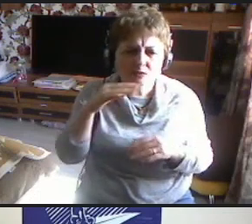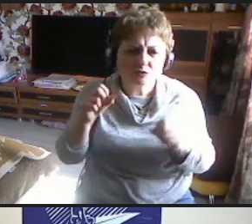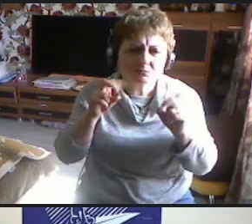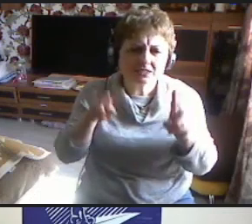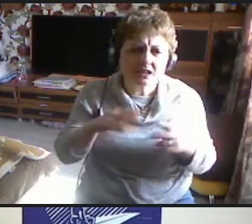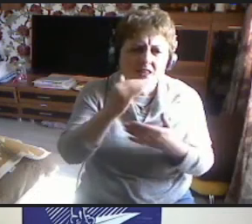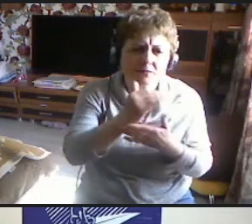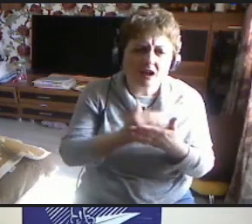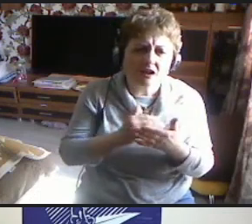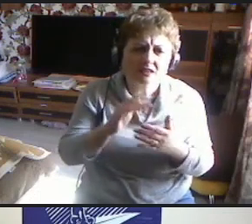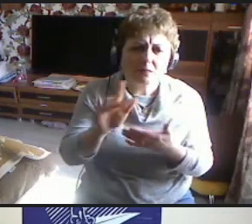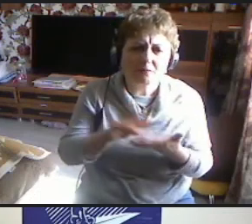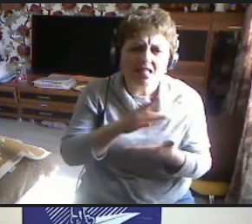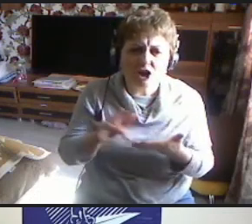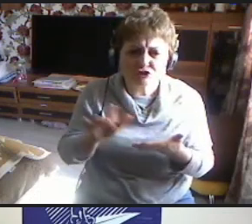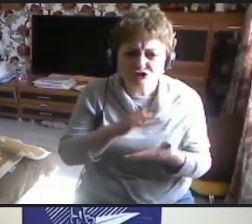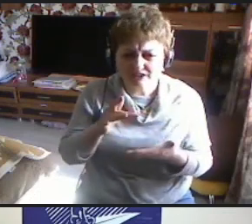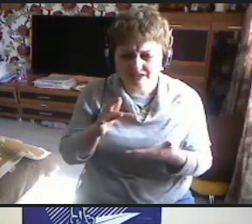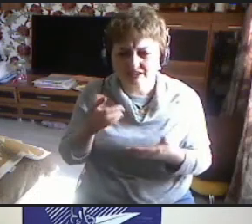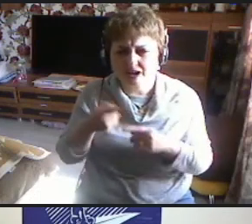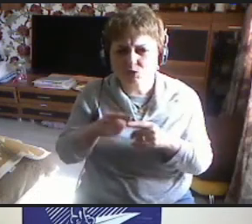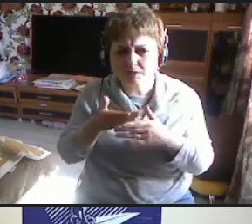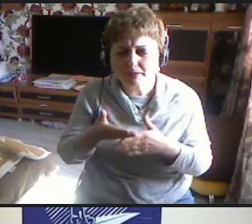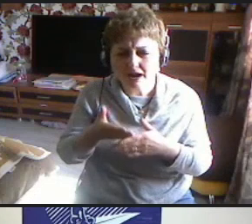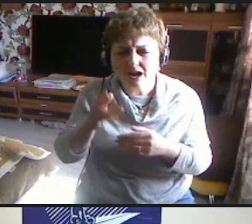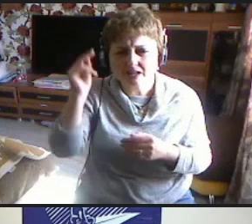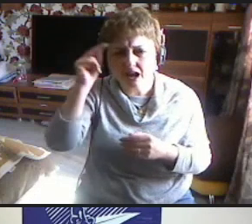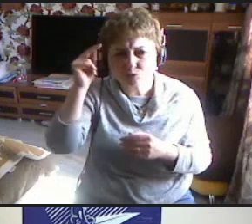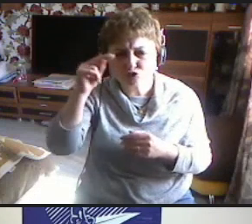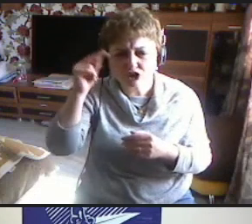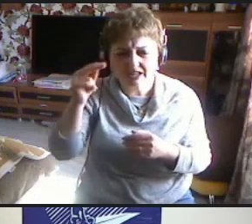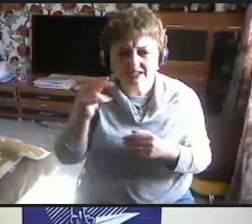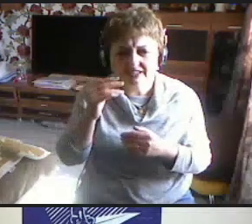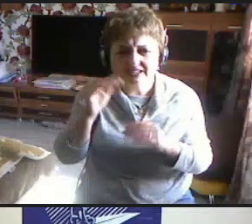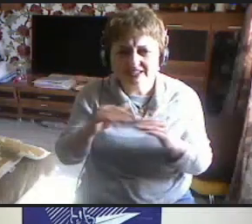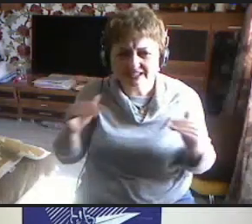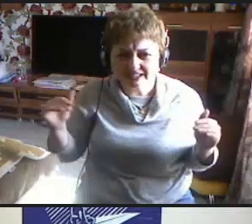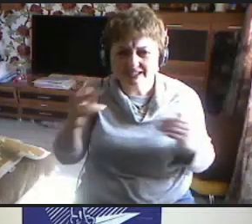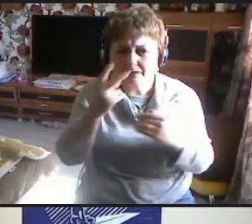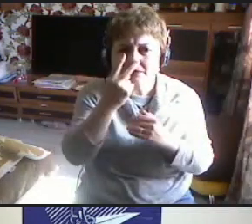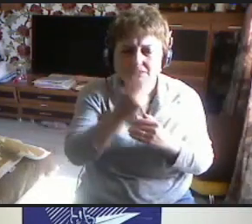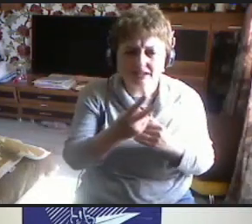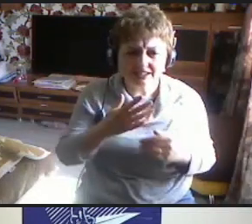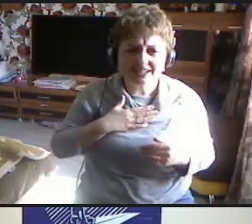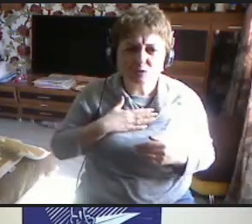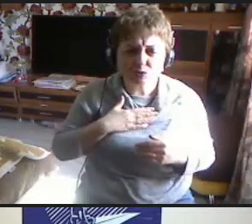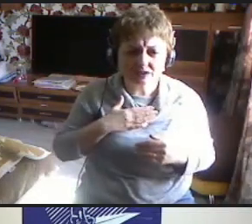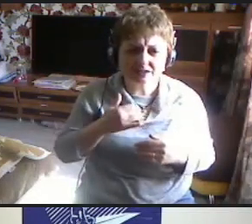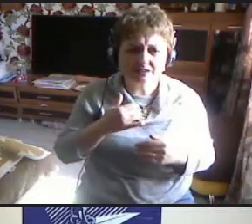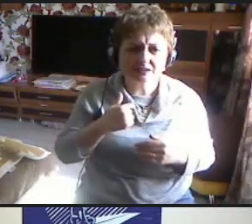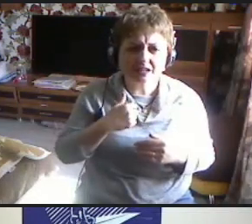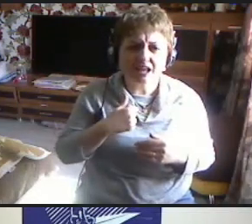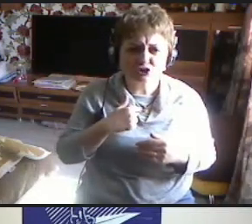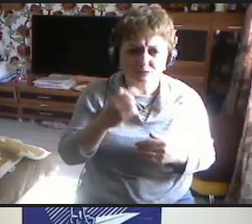планшетов, которые помогают обучать детей. Посмотрите на нашем сайте в прошлом году, Сереж, когда